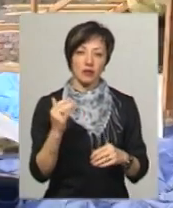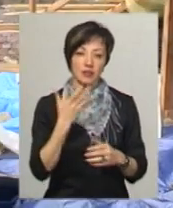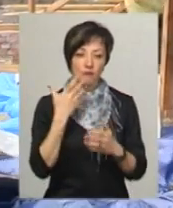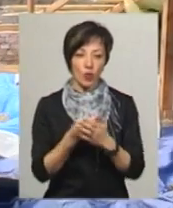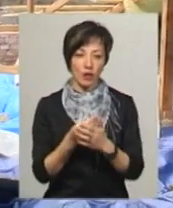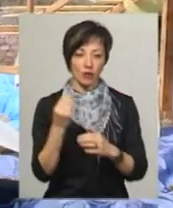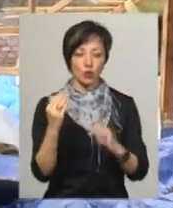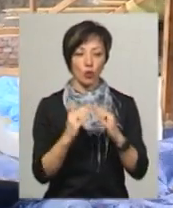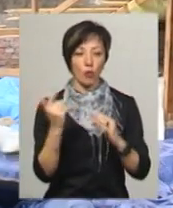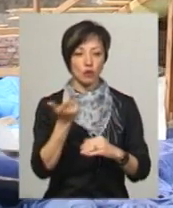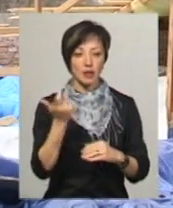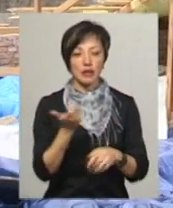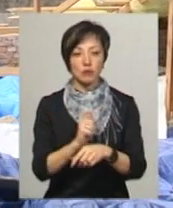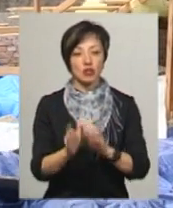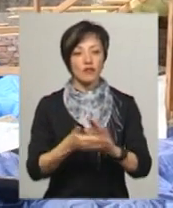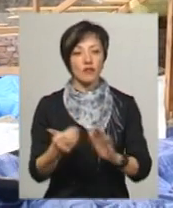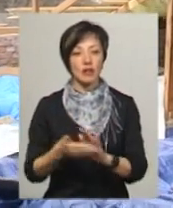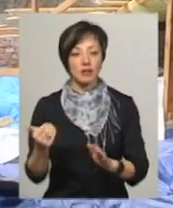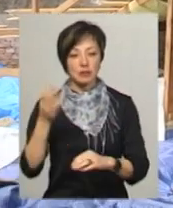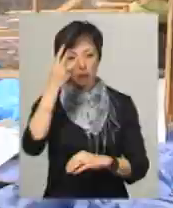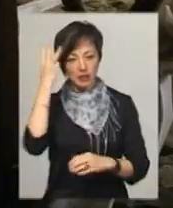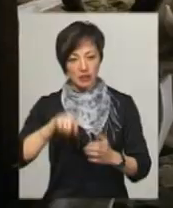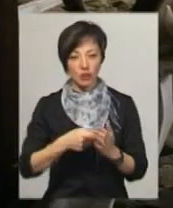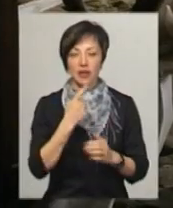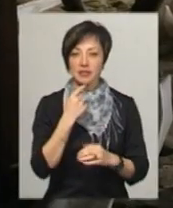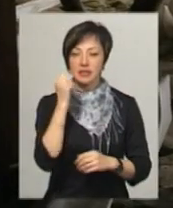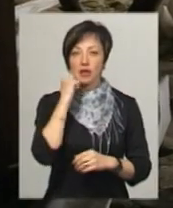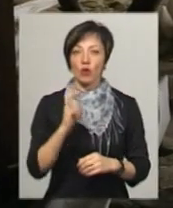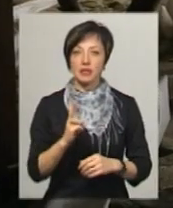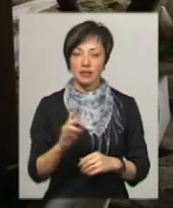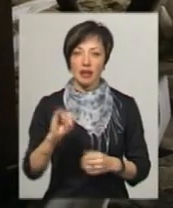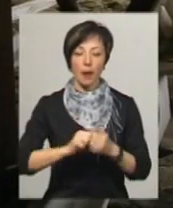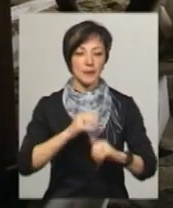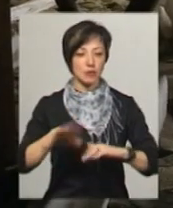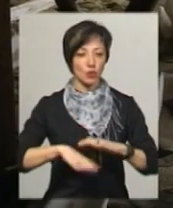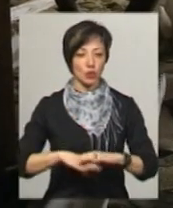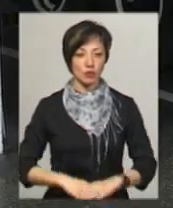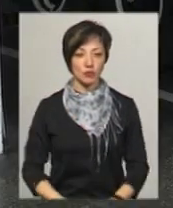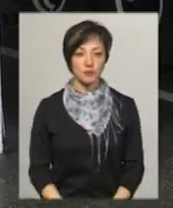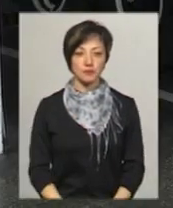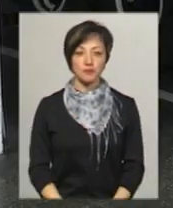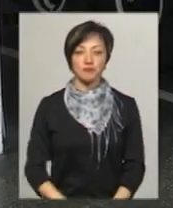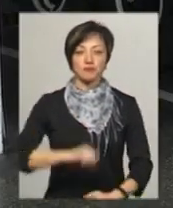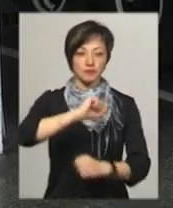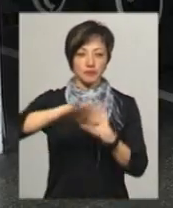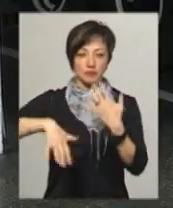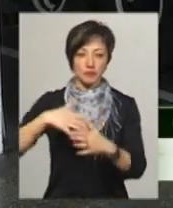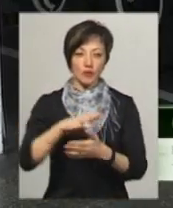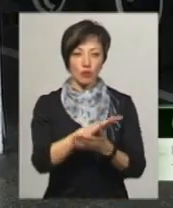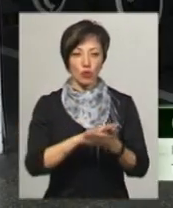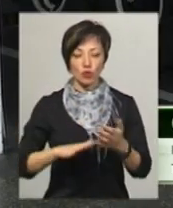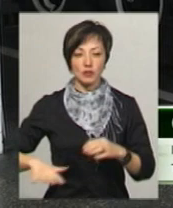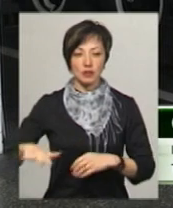домогосподарства. Найбільше викликів, каже Сергій Поліщук, надійшло з Хмельницького, Красилова, Старокостянтинова та Кам'янця-Подільського. Буревій продовжує лютувати